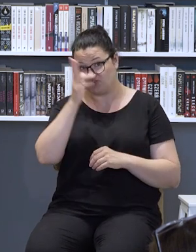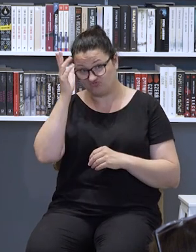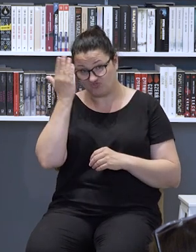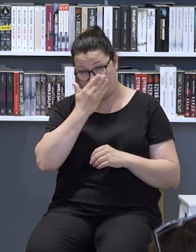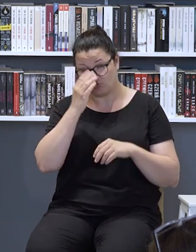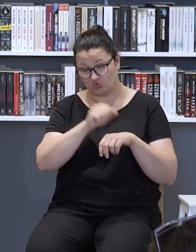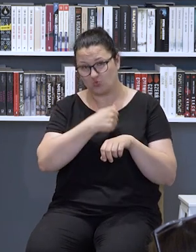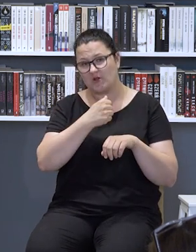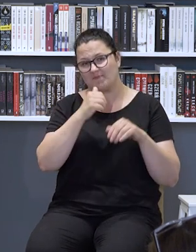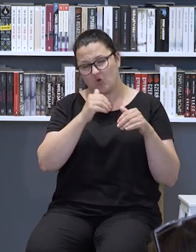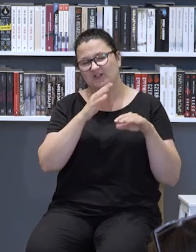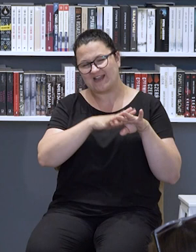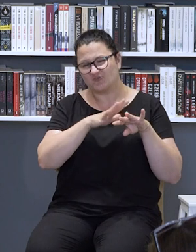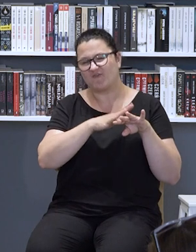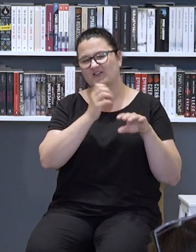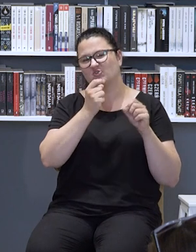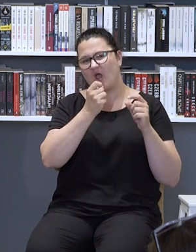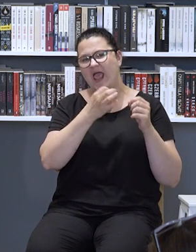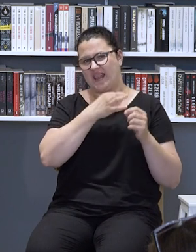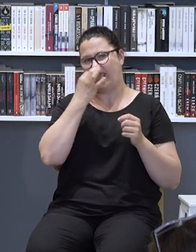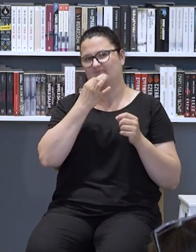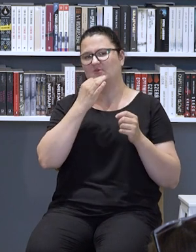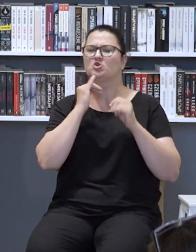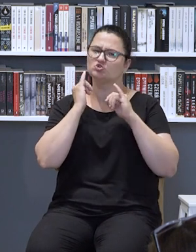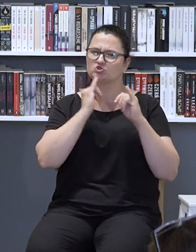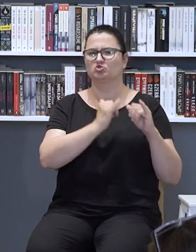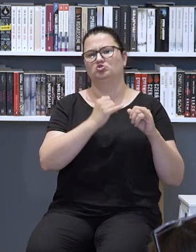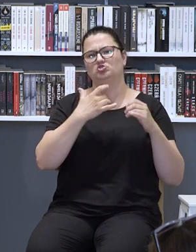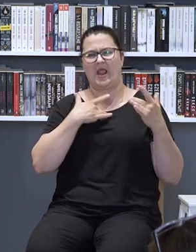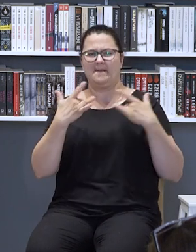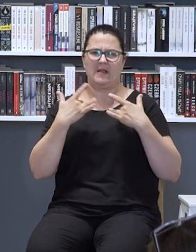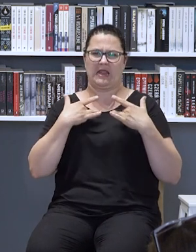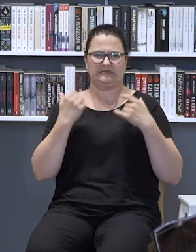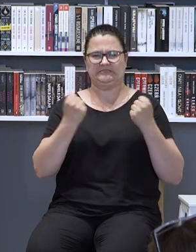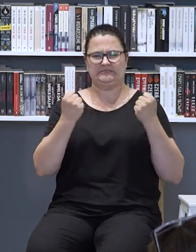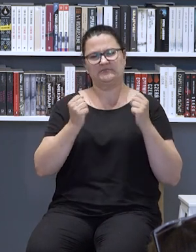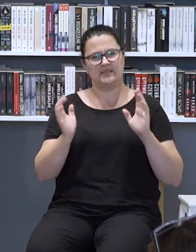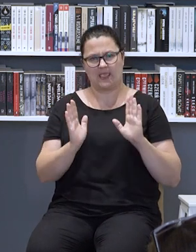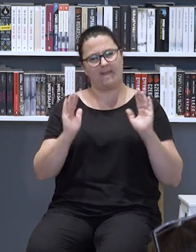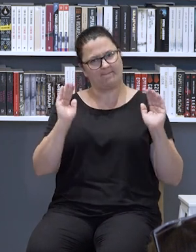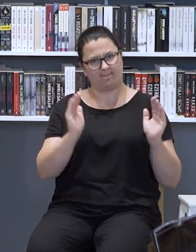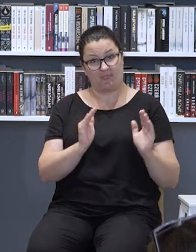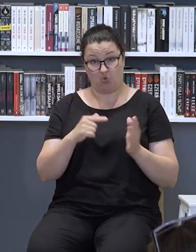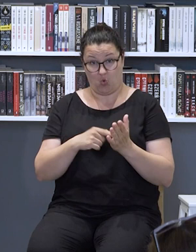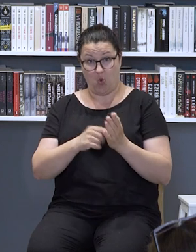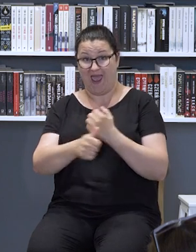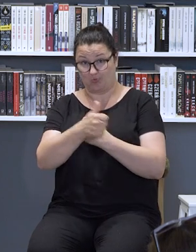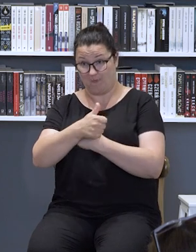trochę lepiej, tak, żeby jednak im ulżyć w cierpieniu, nie? I to były argumenty